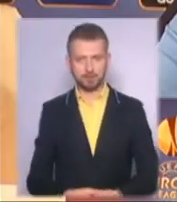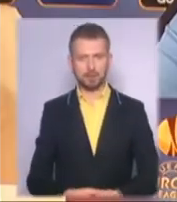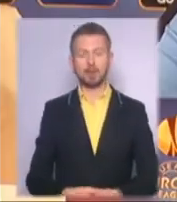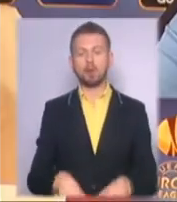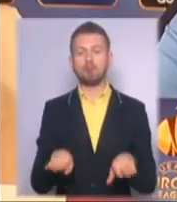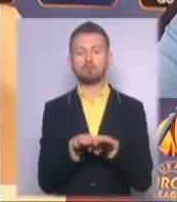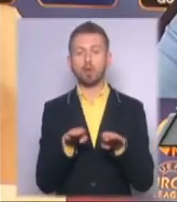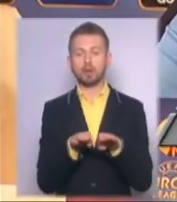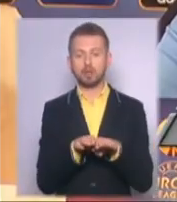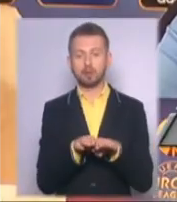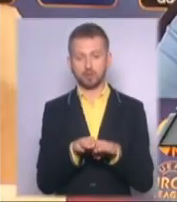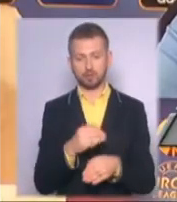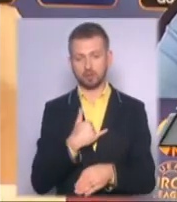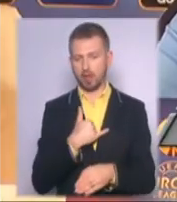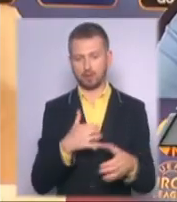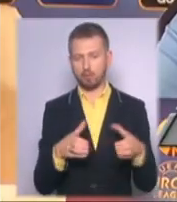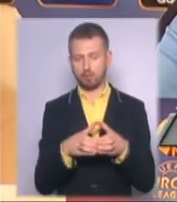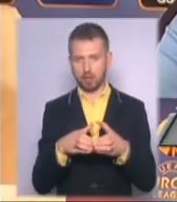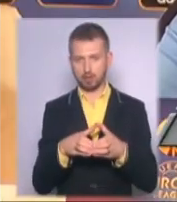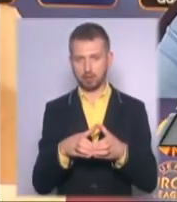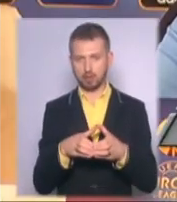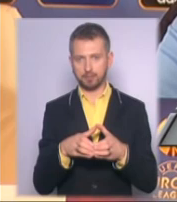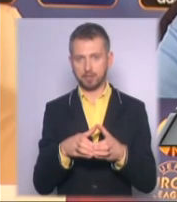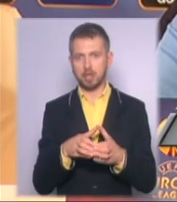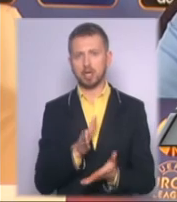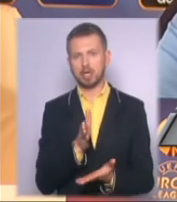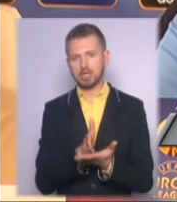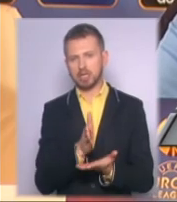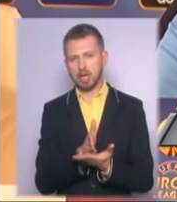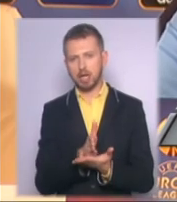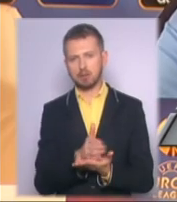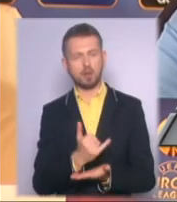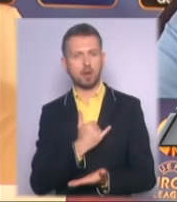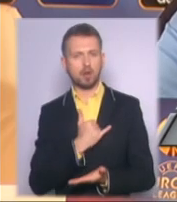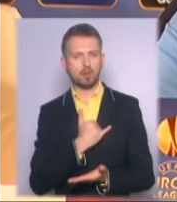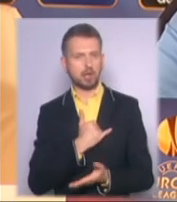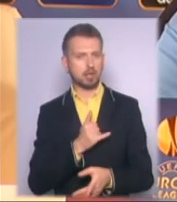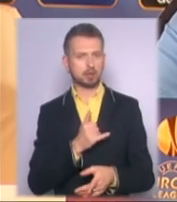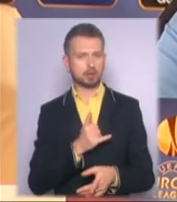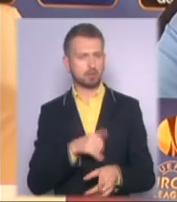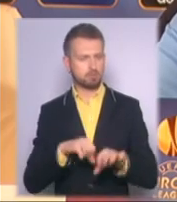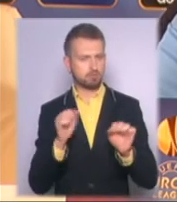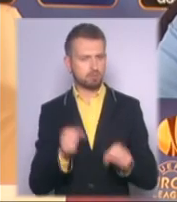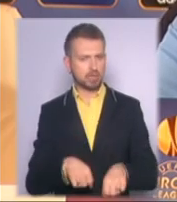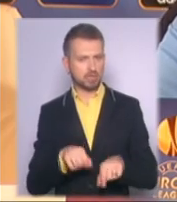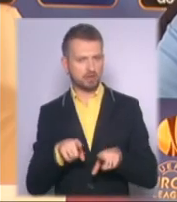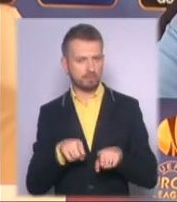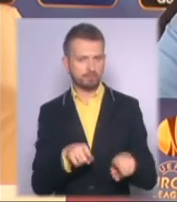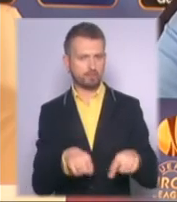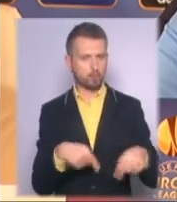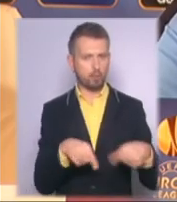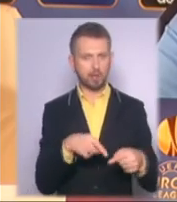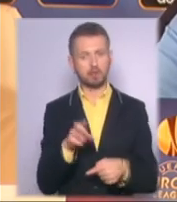Подібні у нас команди, по великому рахунку, є. У нас швидкі футболісти, Брюге,